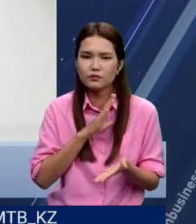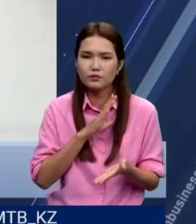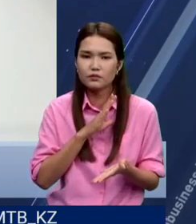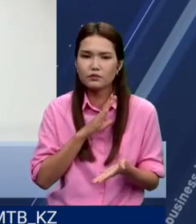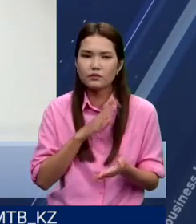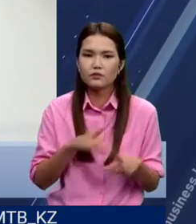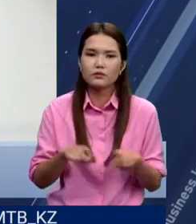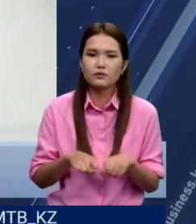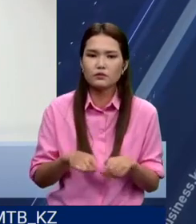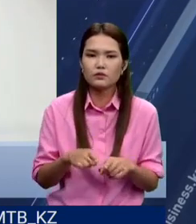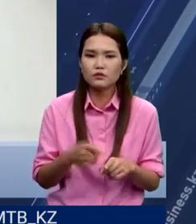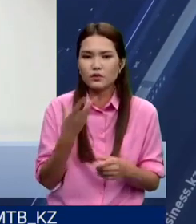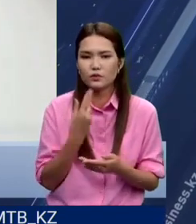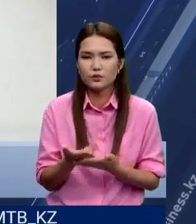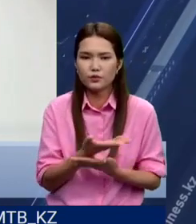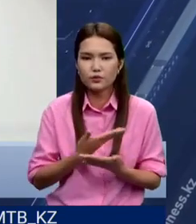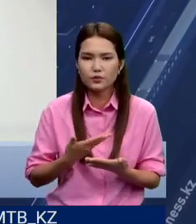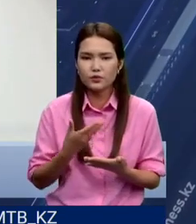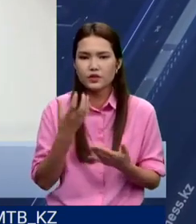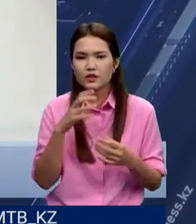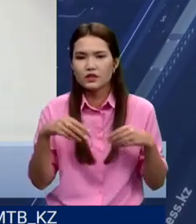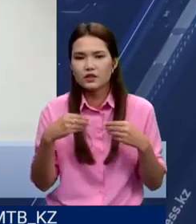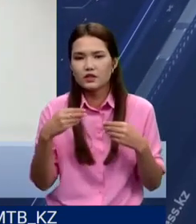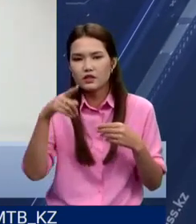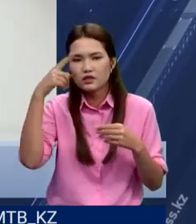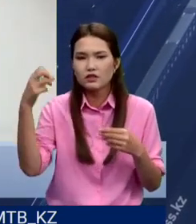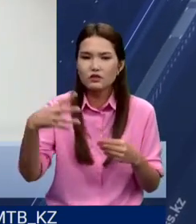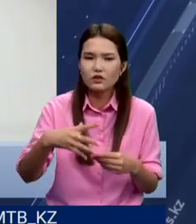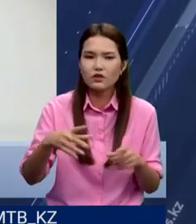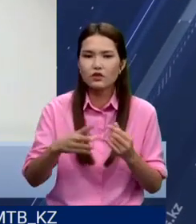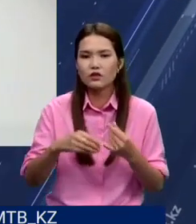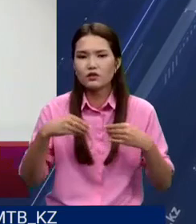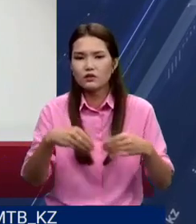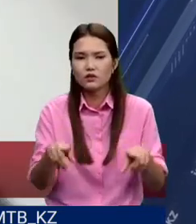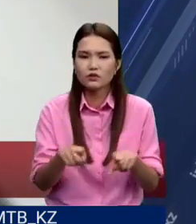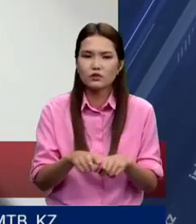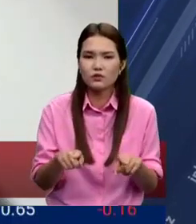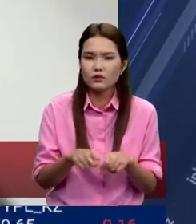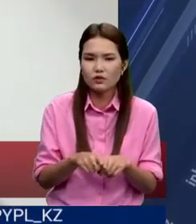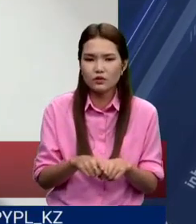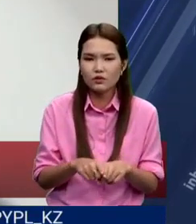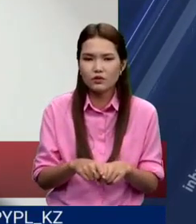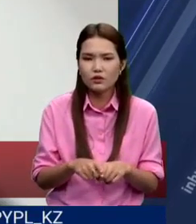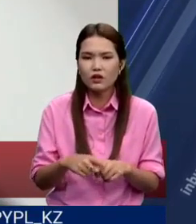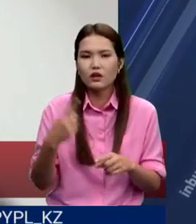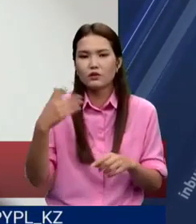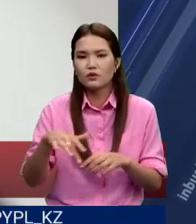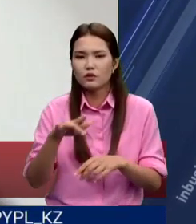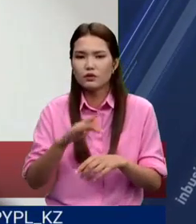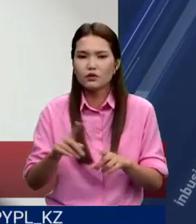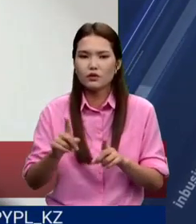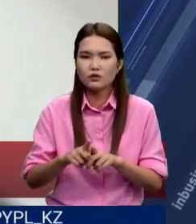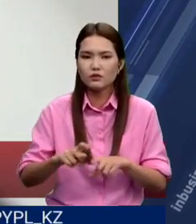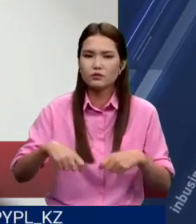Әкімдер, министрлер бізде жаңағыдай эксперттерге, халыққа емес та жауапты емес. Олар президентке жауапты. Ал ол